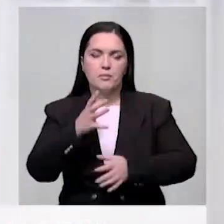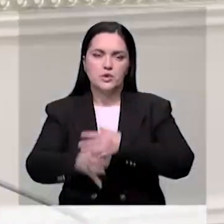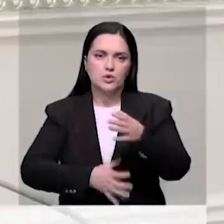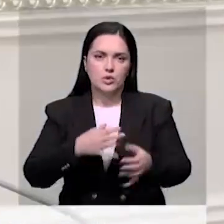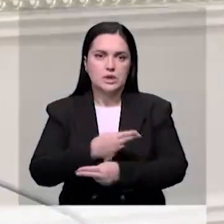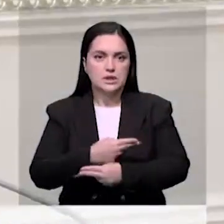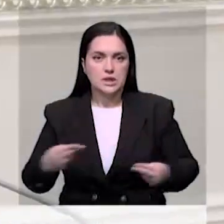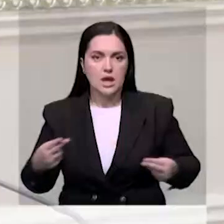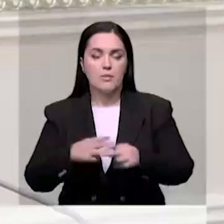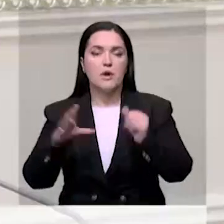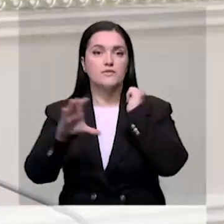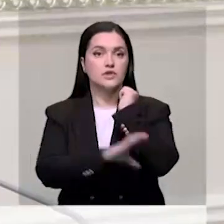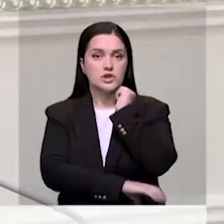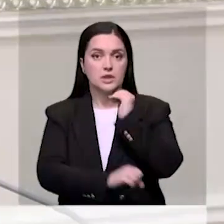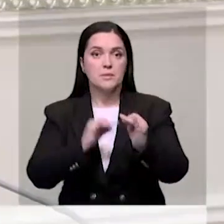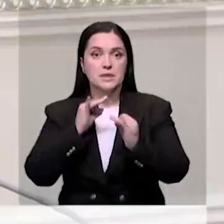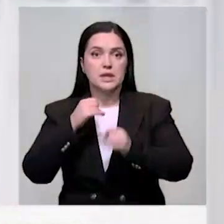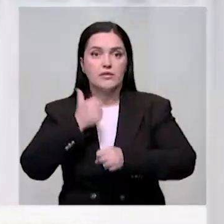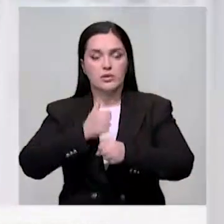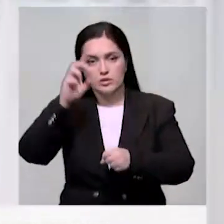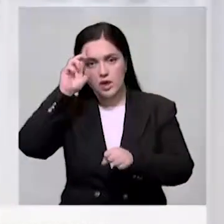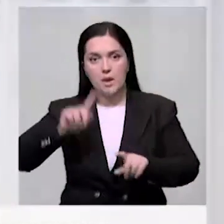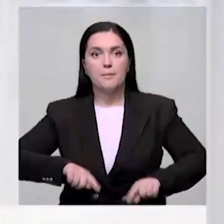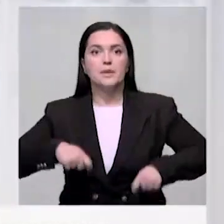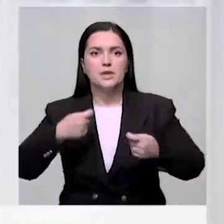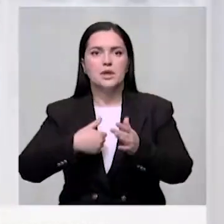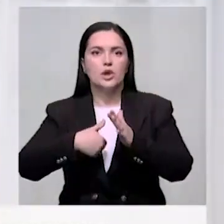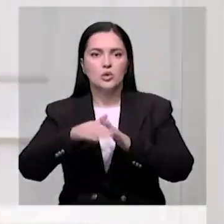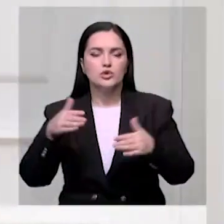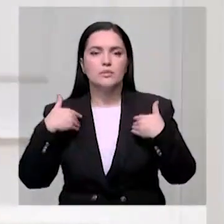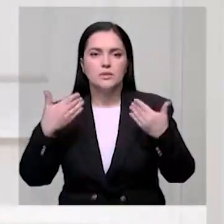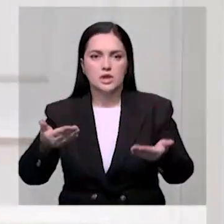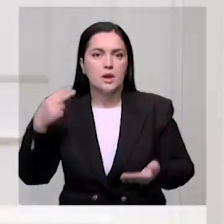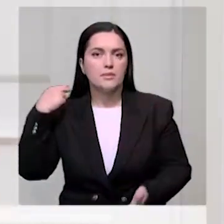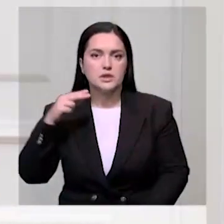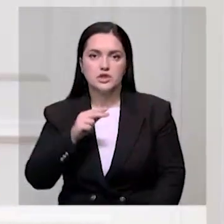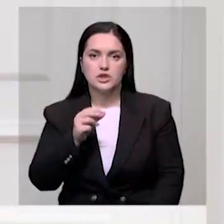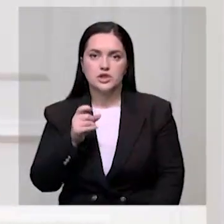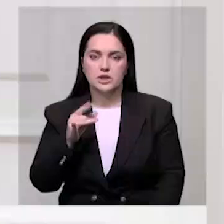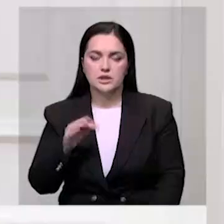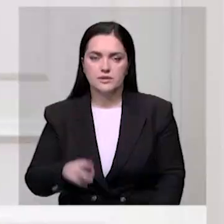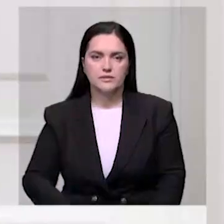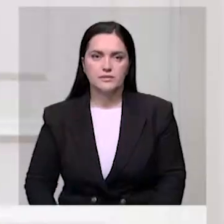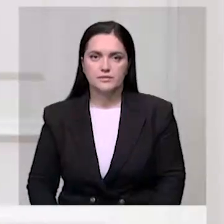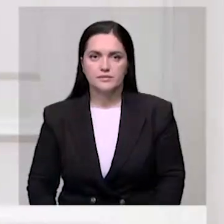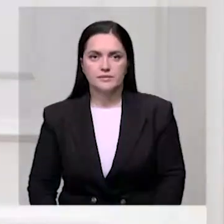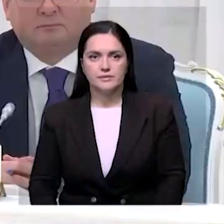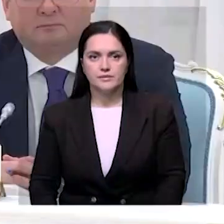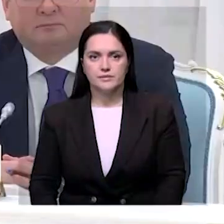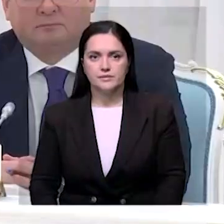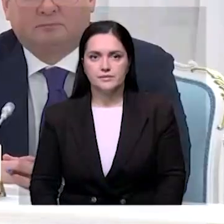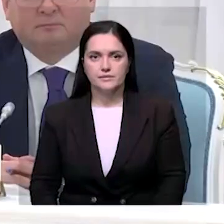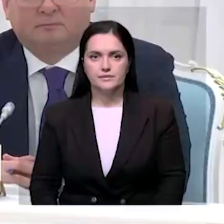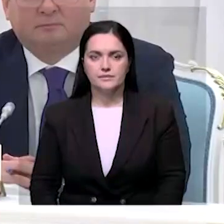и международной повестки. В завершении беседы глава государства передал наилучшие пожелания президенту Чехии.